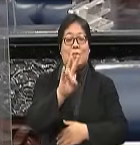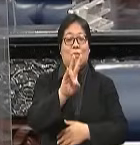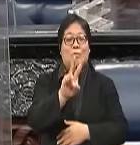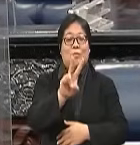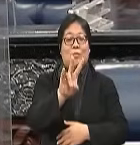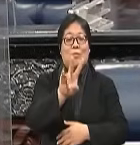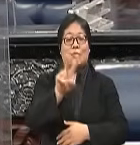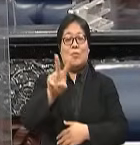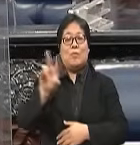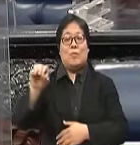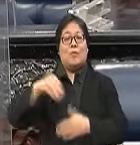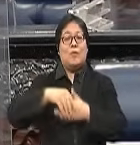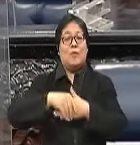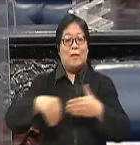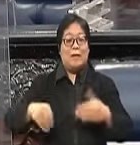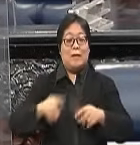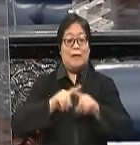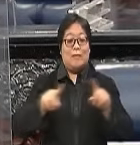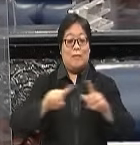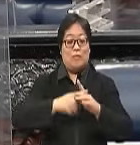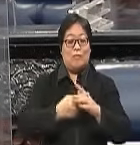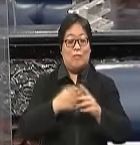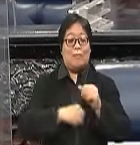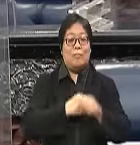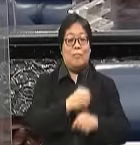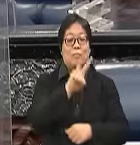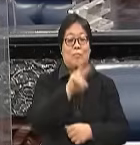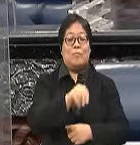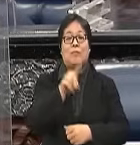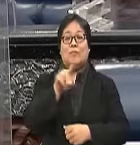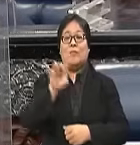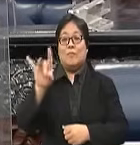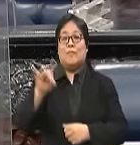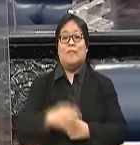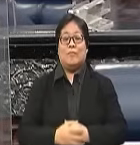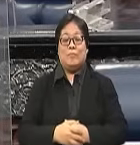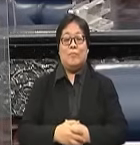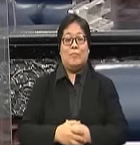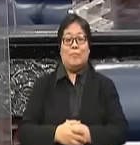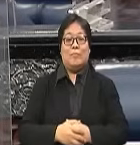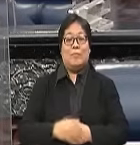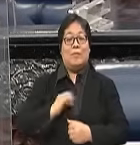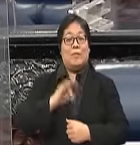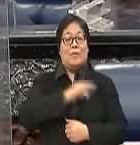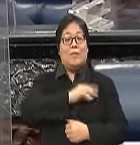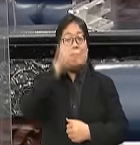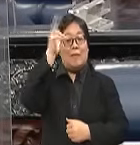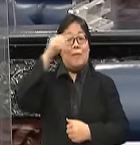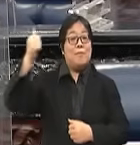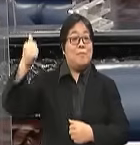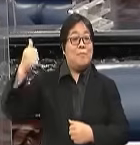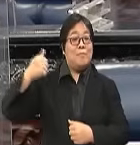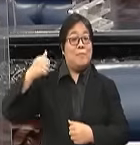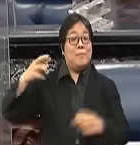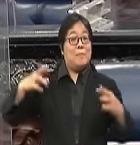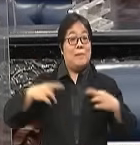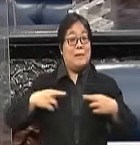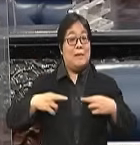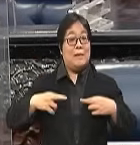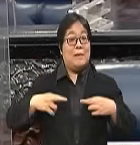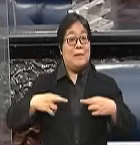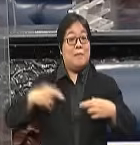723 tapi sejak 2018 untuk kakitangan awam yang pencet-pencet